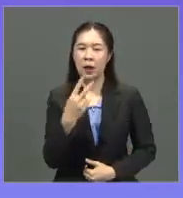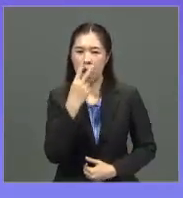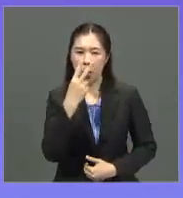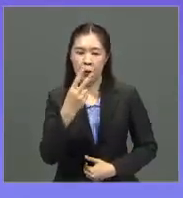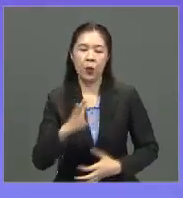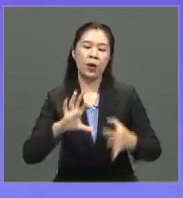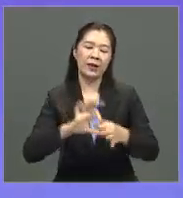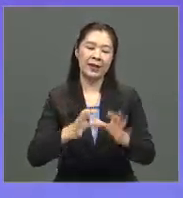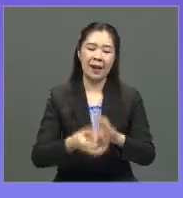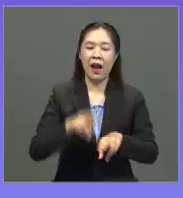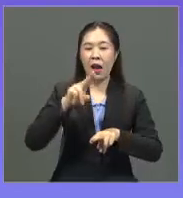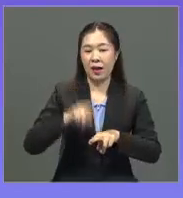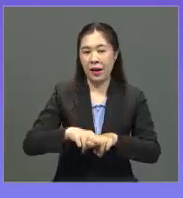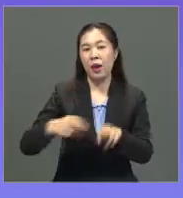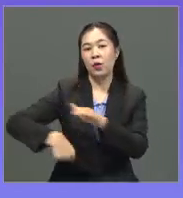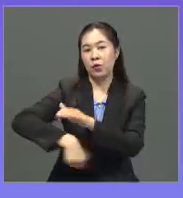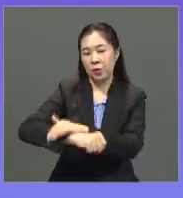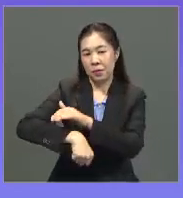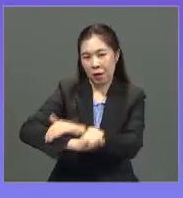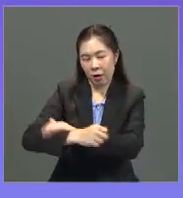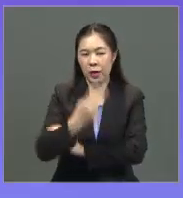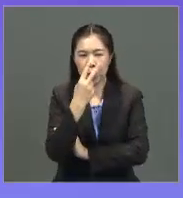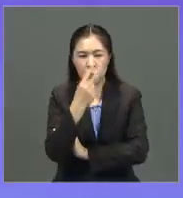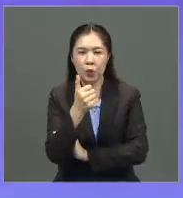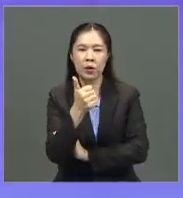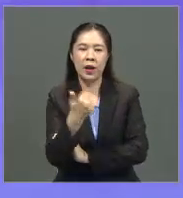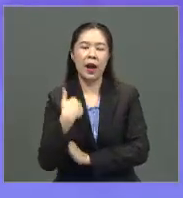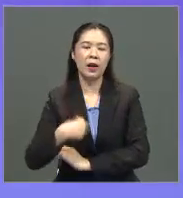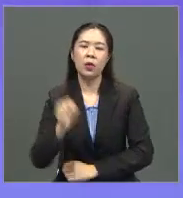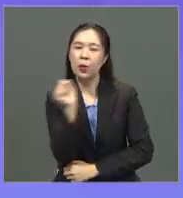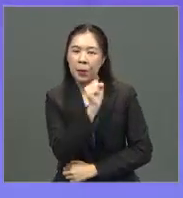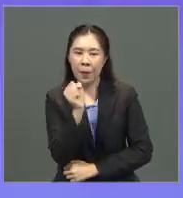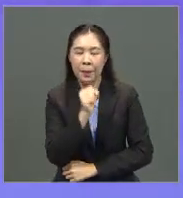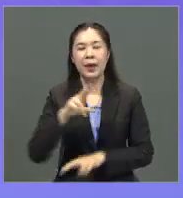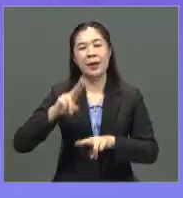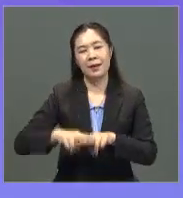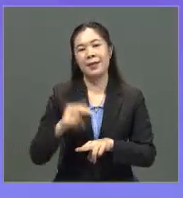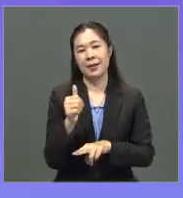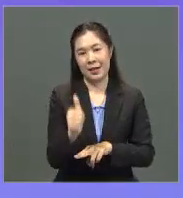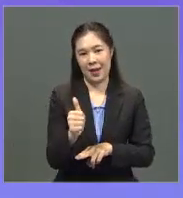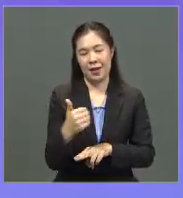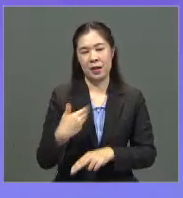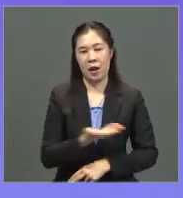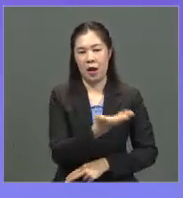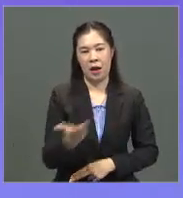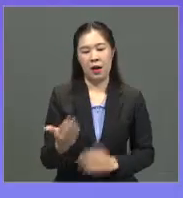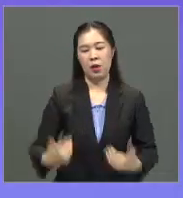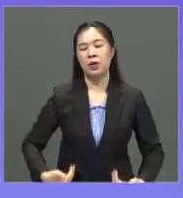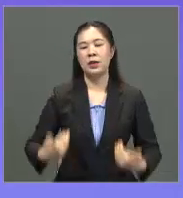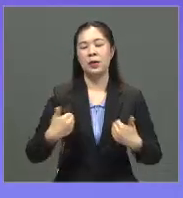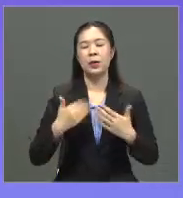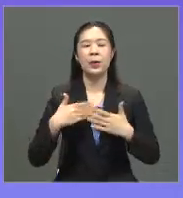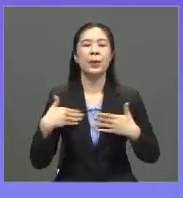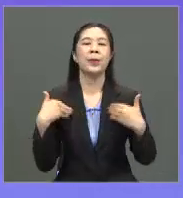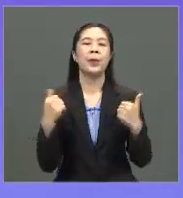ชมการแข่งขันกีฬาเป็นนั่งดูฟุตบอลต่างๆเกือบไปนั่งดูคอนเสิร์ตต่างๆนะก็เรียกว่าก็ไปดูกันทำให้เราใช้ชีวิตกันผ่อนคลาย